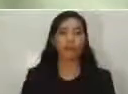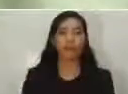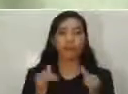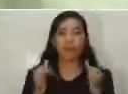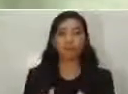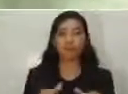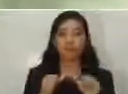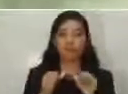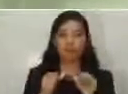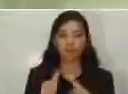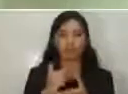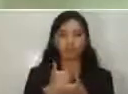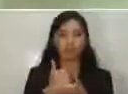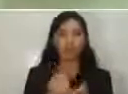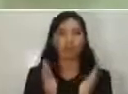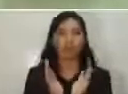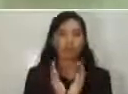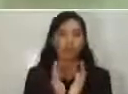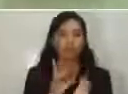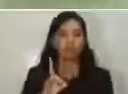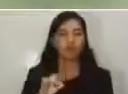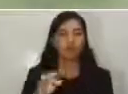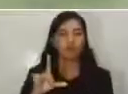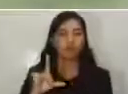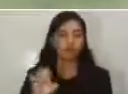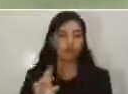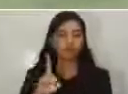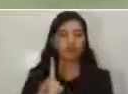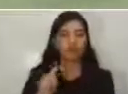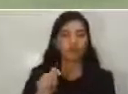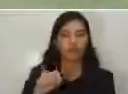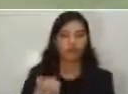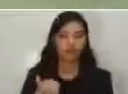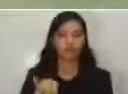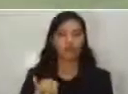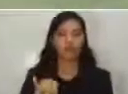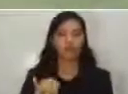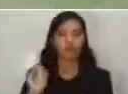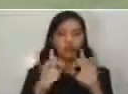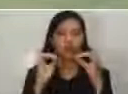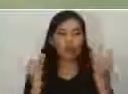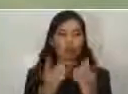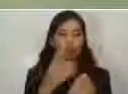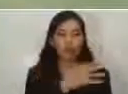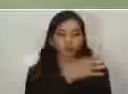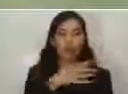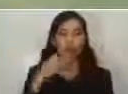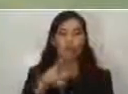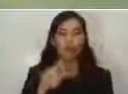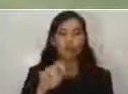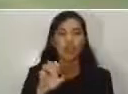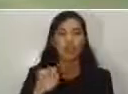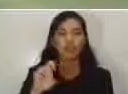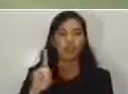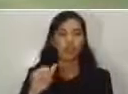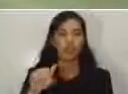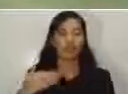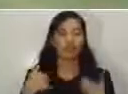pagdadaanan nilang proseso tulad ng swab testing. After orientation, ay tsaka naman sila dadaan sa swab